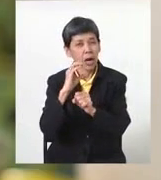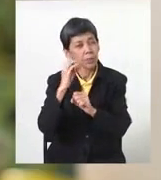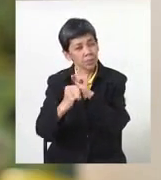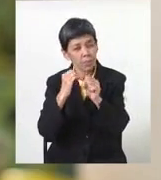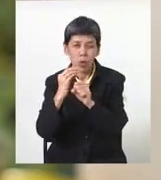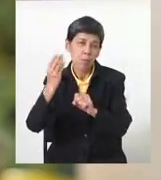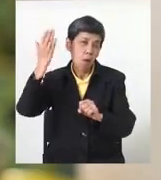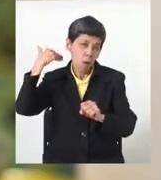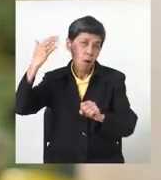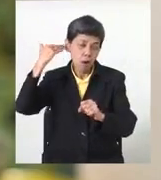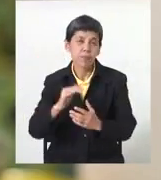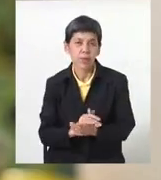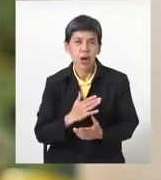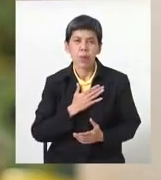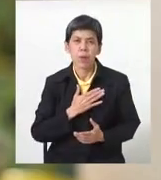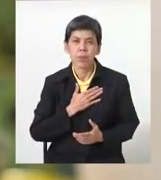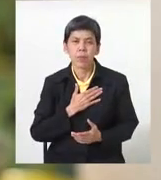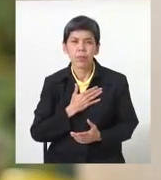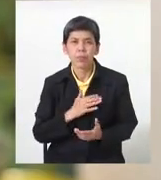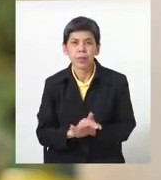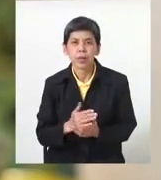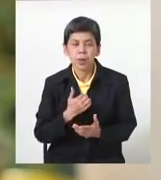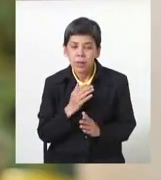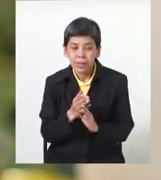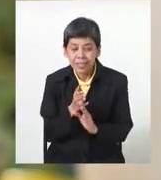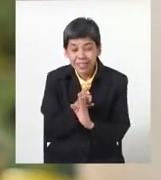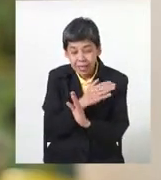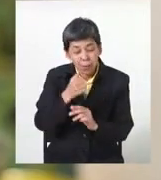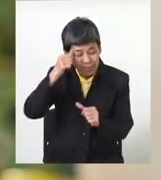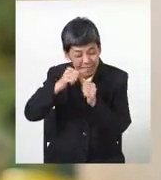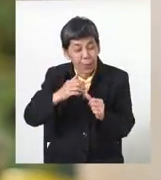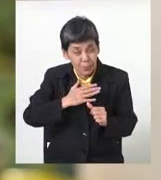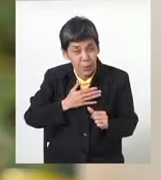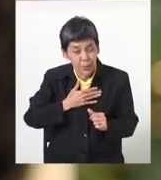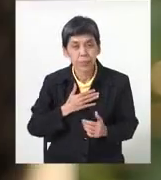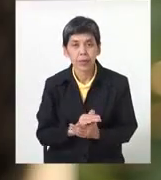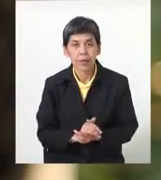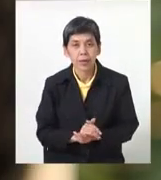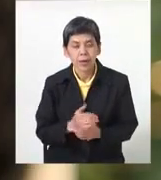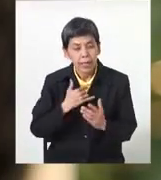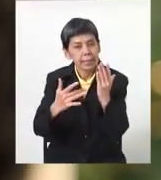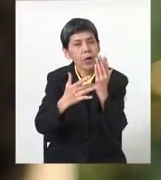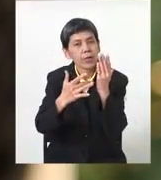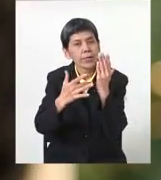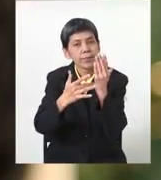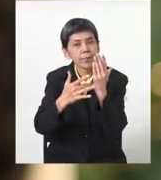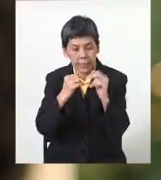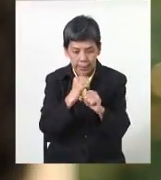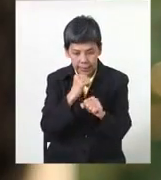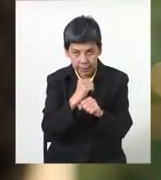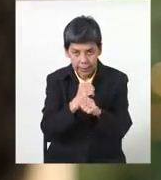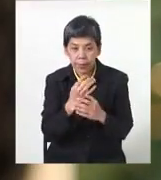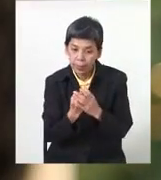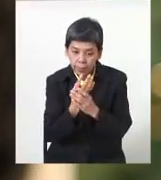50ปี 60ปีที่แล้วเนี่ยอันนี้ผมย้อนแค่เ่อแค่ที่ผมจำความได้ที่ผมบอกว่าเทคโนโลยี